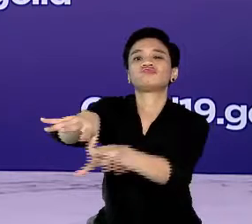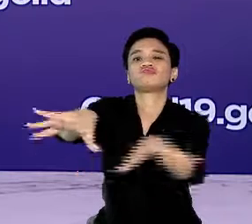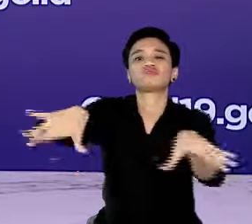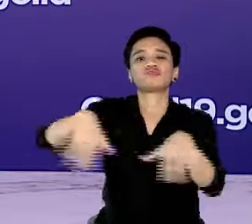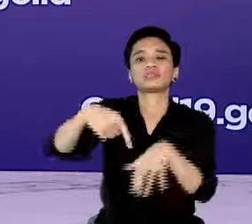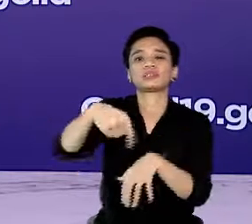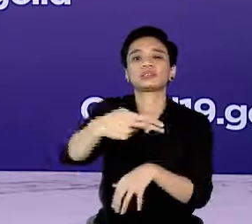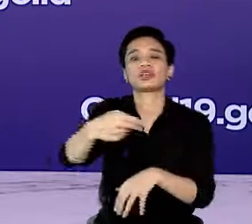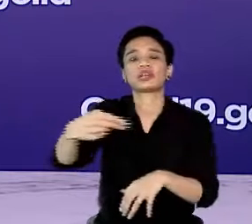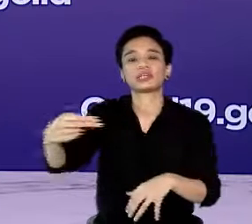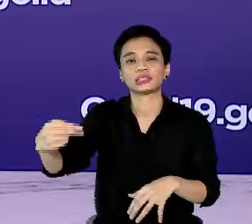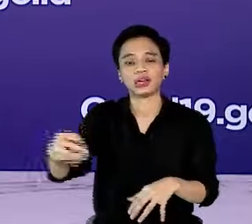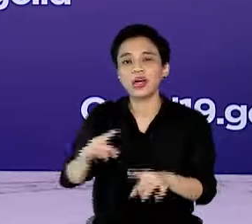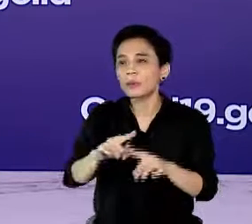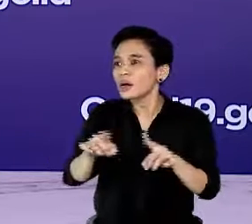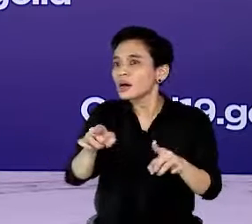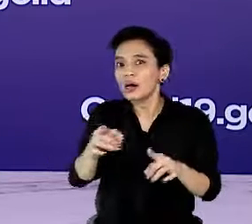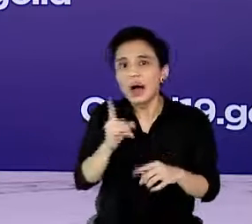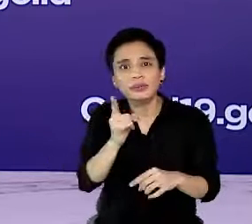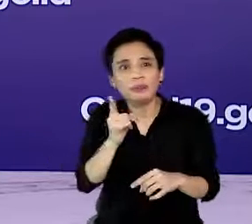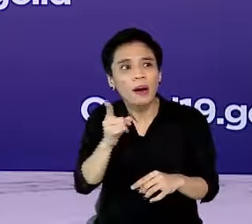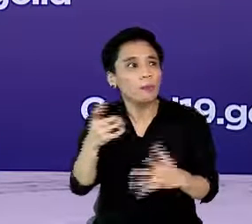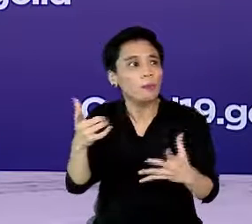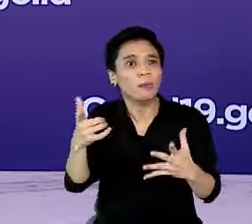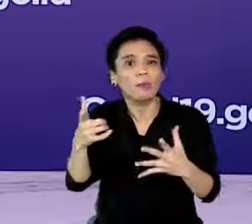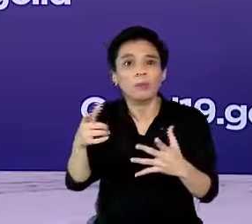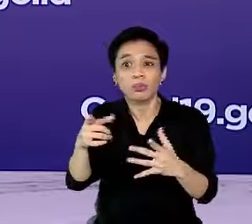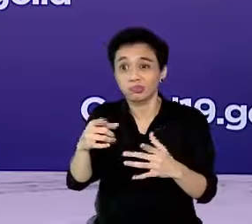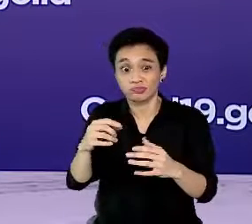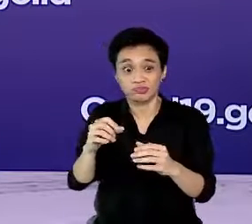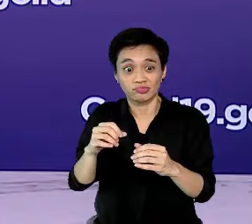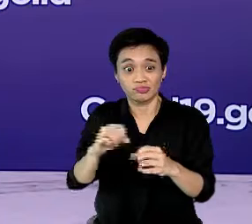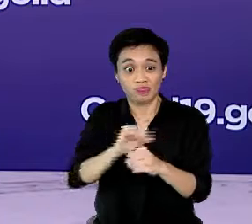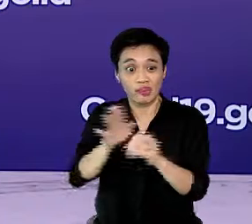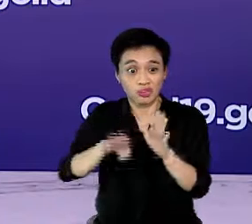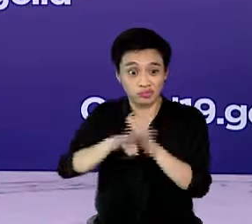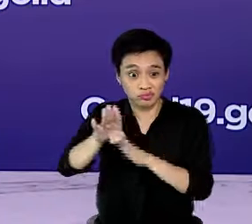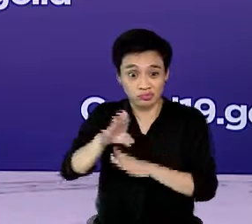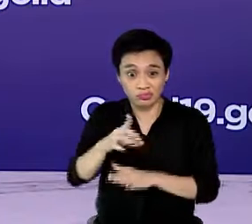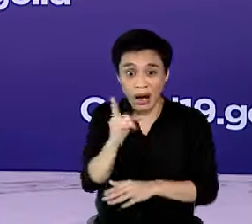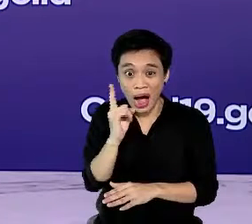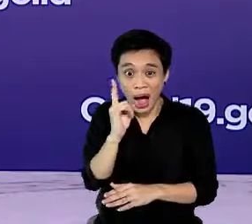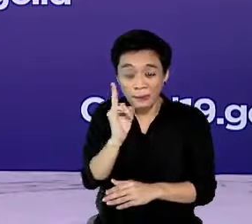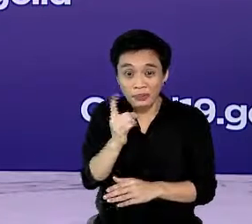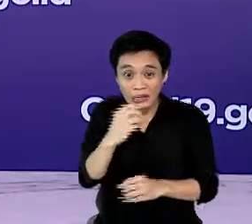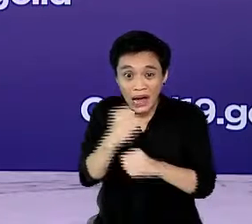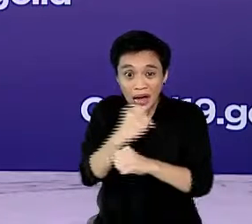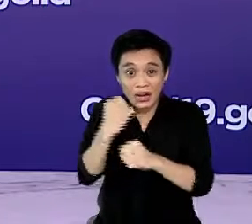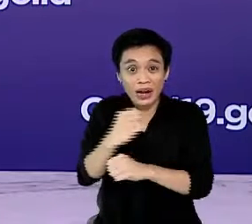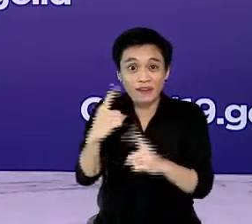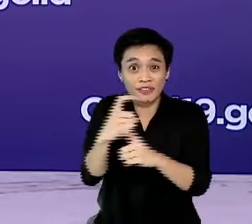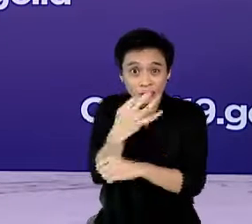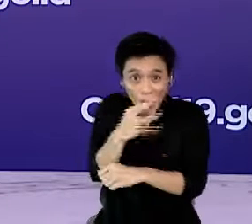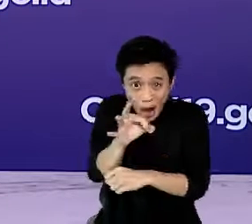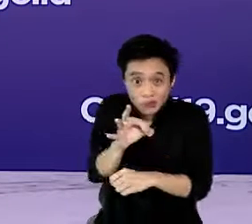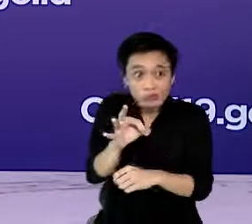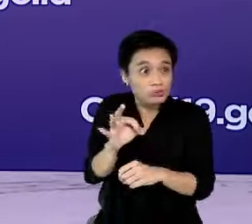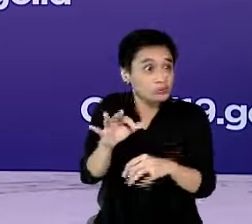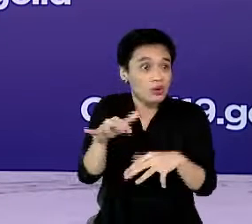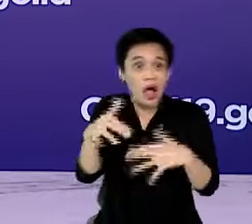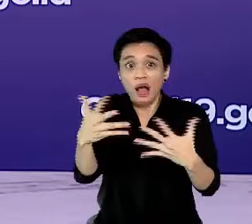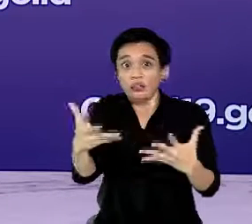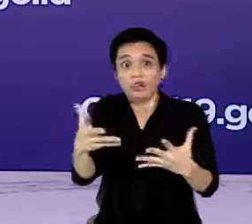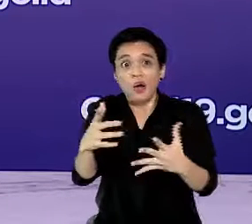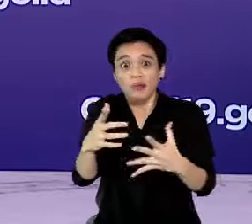penyebabnya peningkatan kasus itu karena varian ataukah karena peningkatan kasus